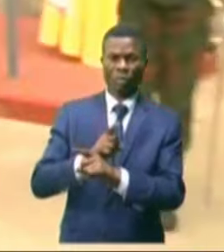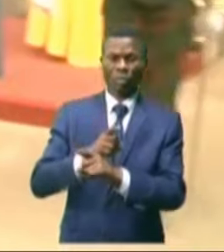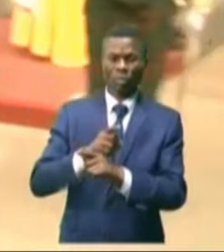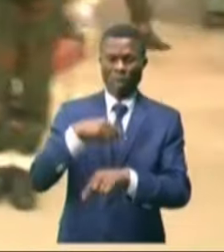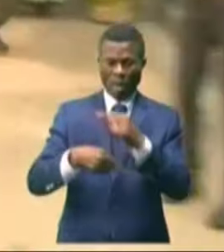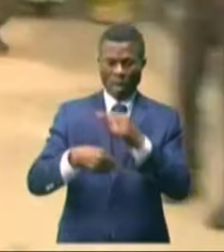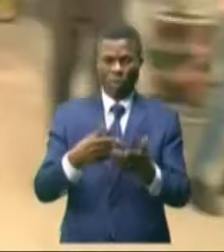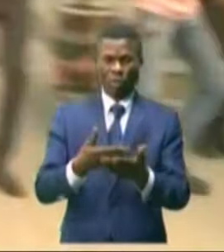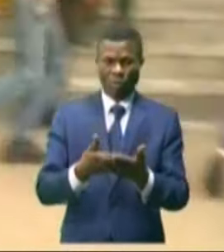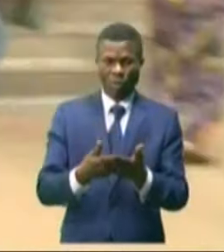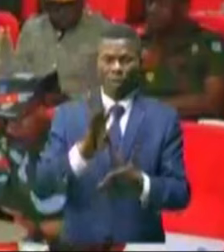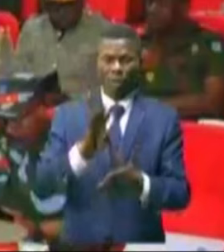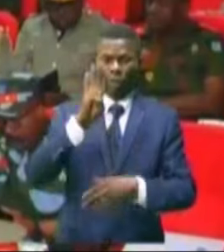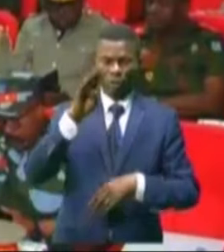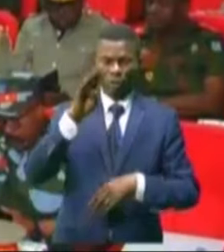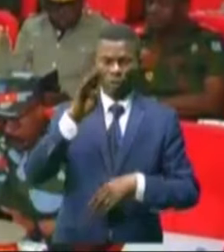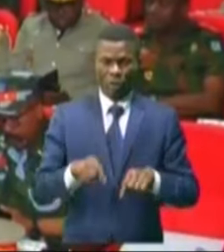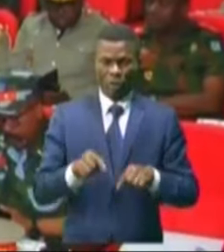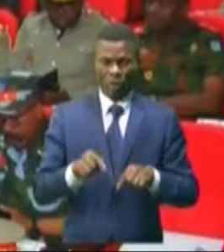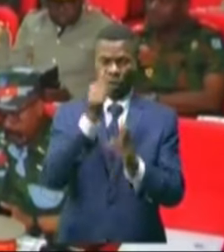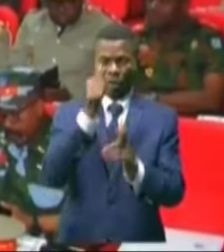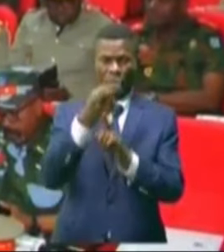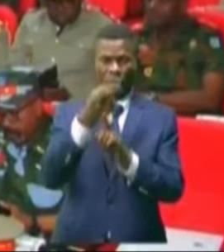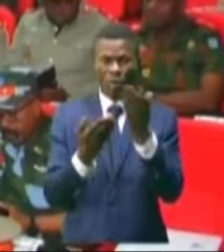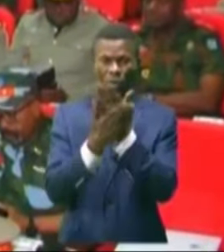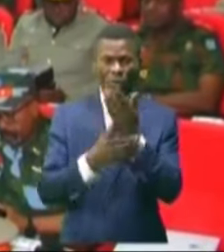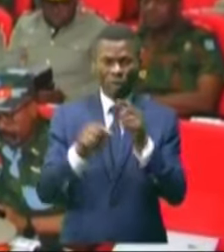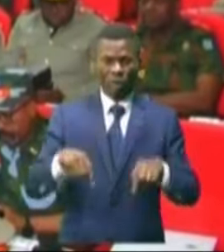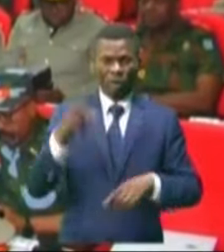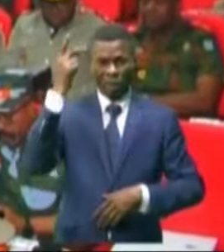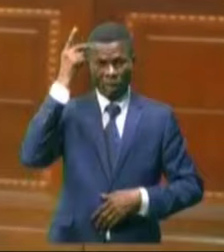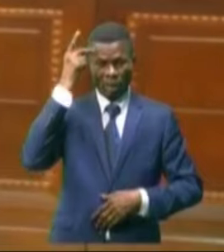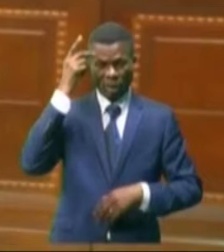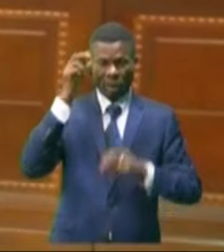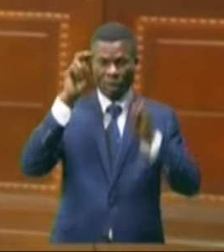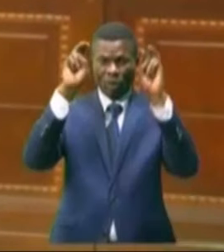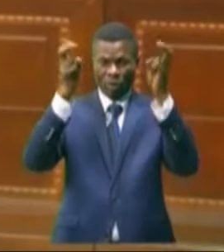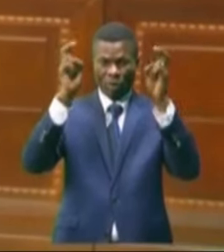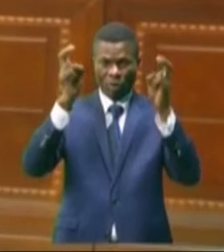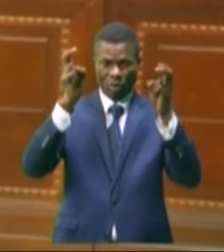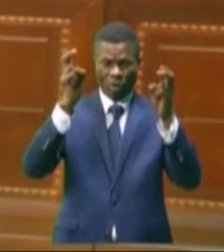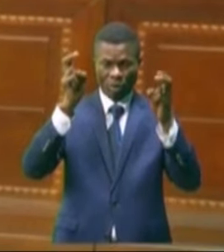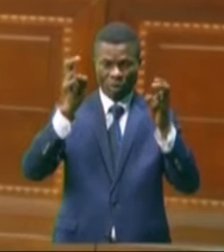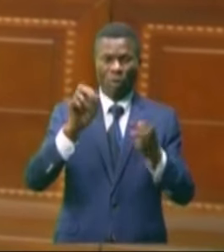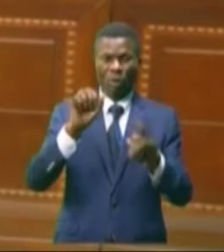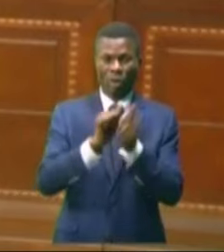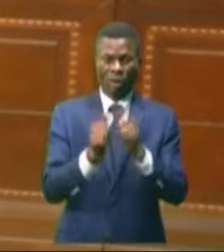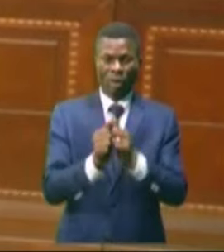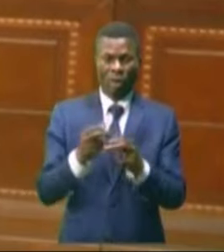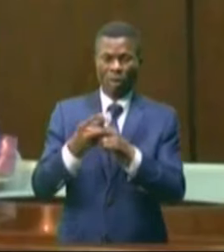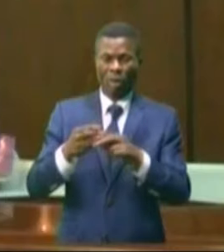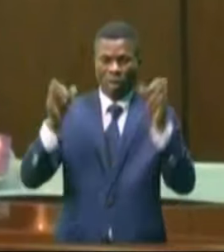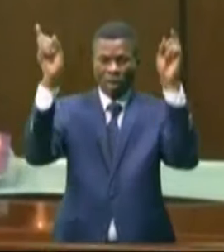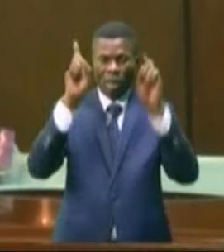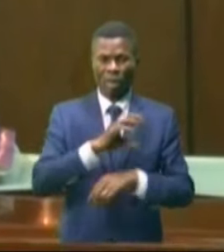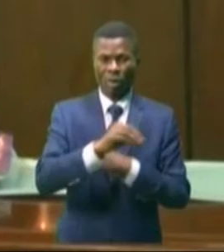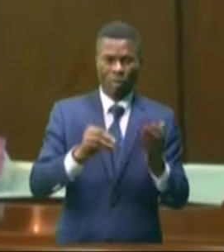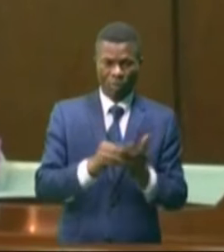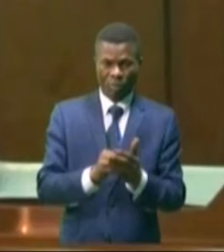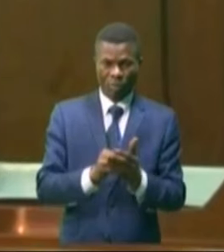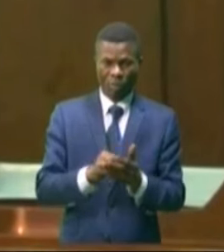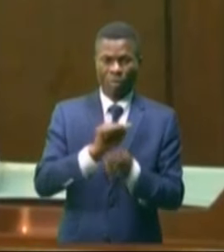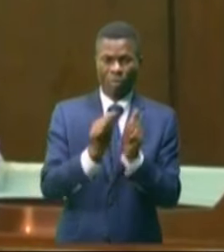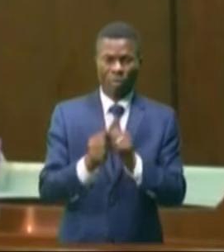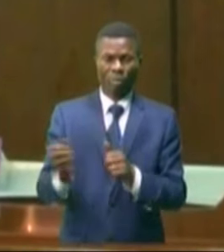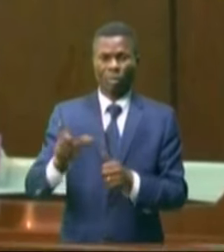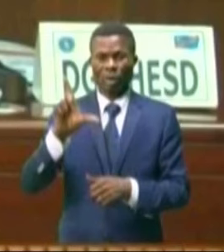portes ce jeudi 11 juillet à Kinshasa, placé sous le thème « Défis sécurité en Afrique centrale et dans la région des